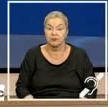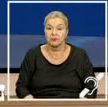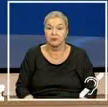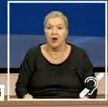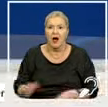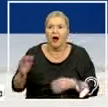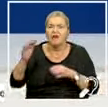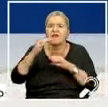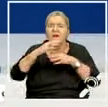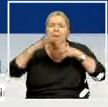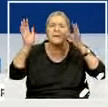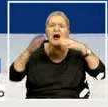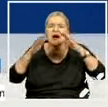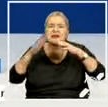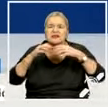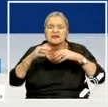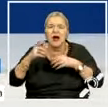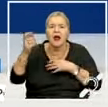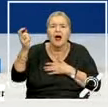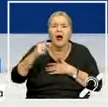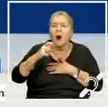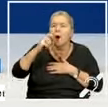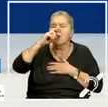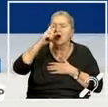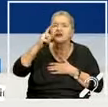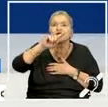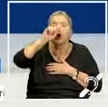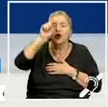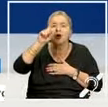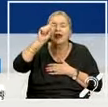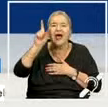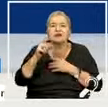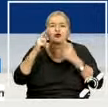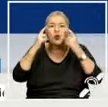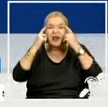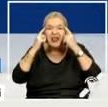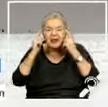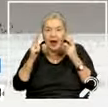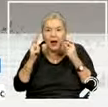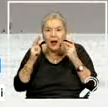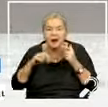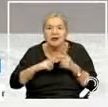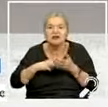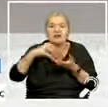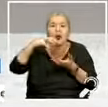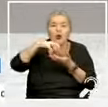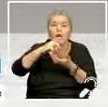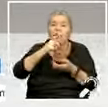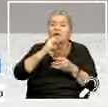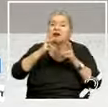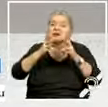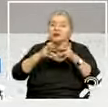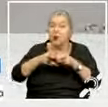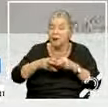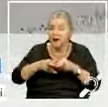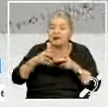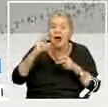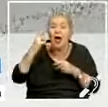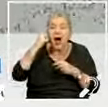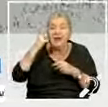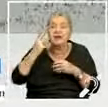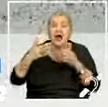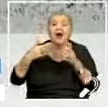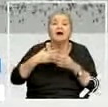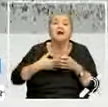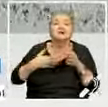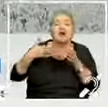Valuri de păsări migratoare în orașul Linghu, din nord-estul Chinei, este un loc de escală pentru păsări pe ruta Asia de Est Australia. Autoritățile